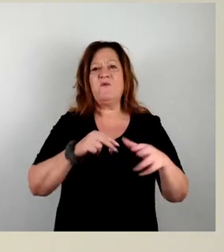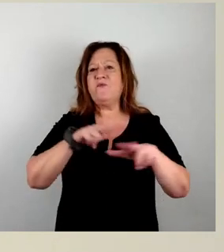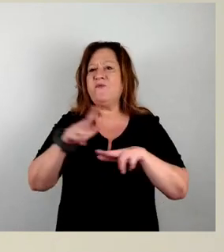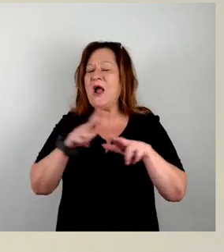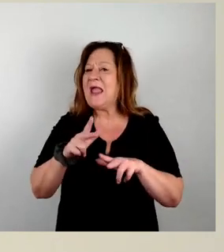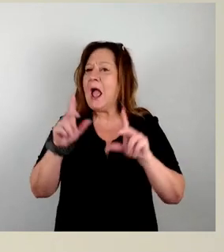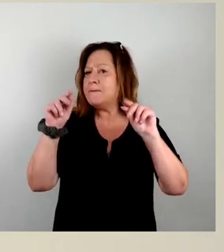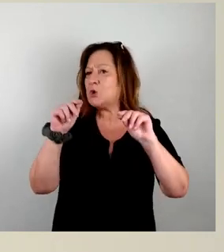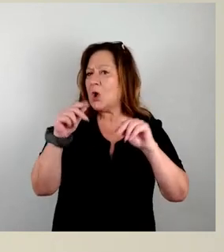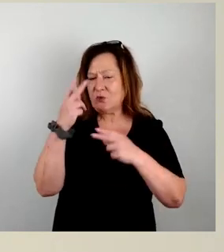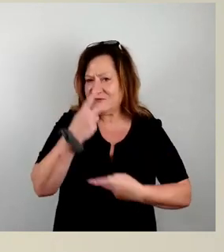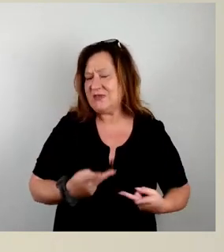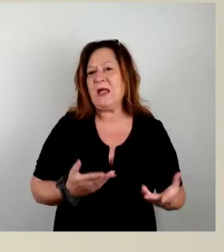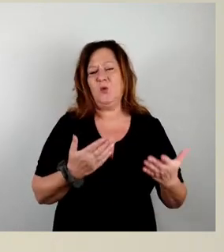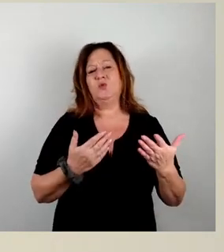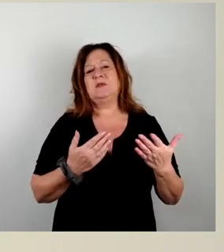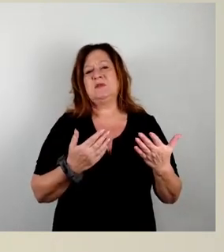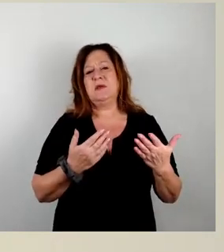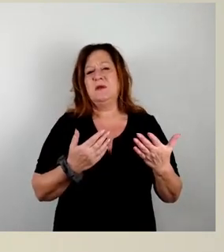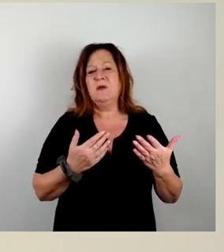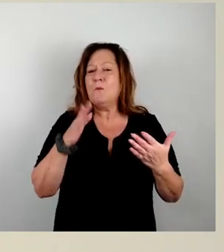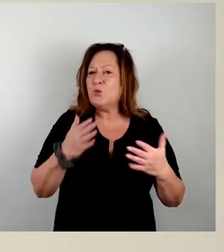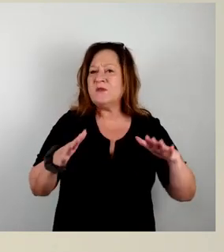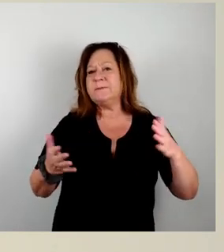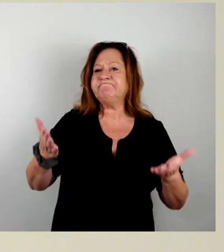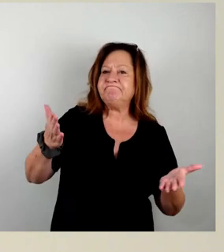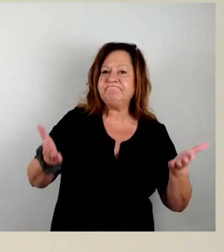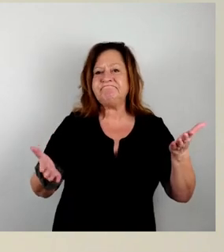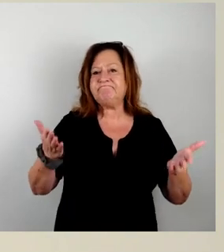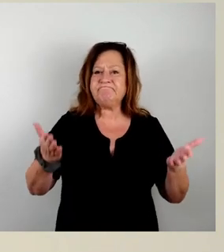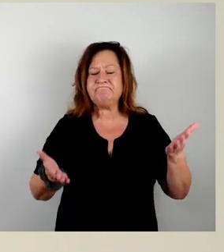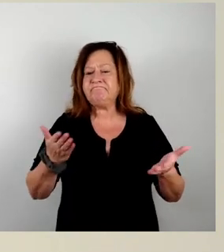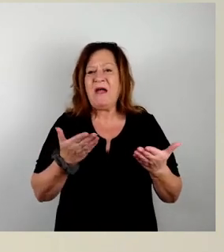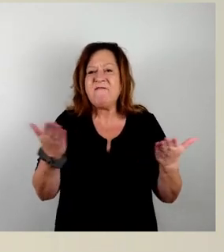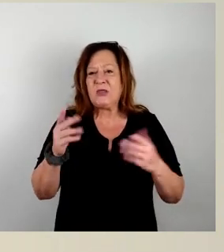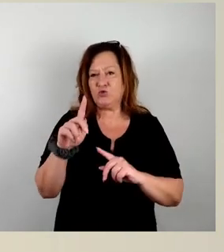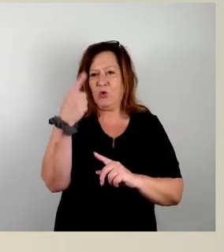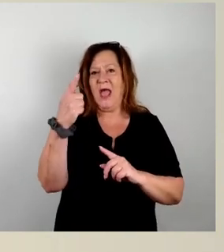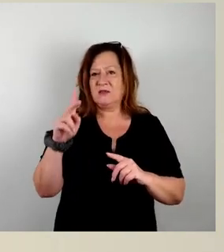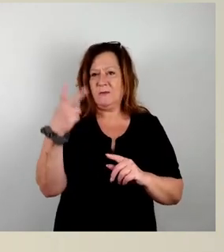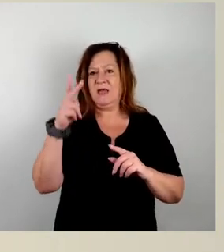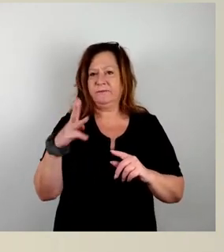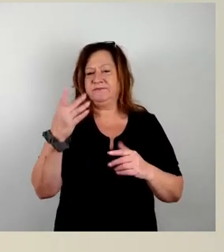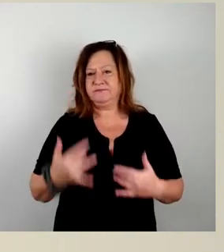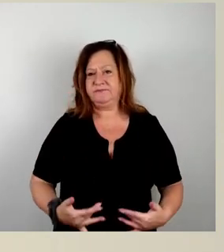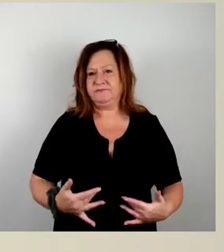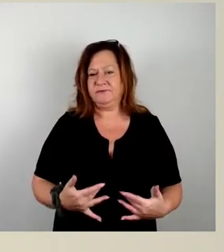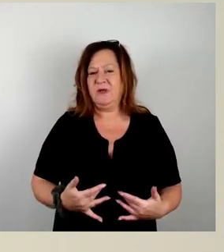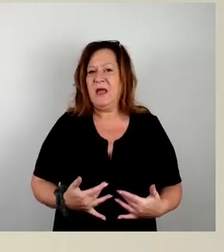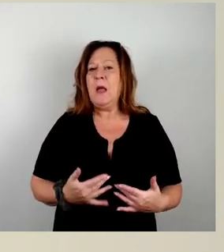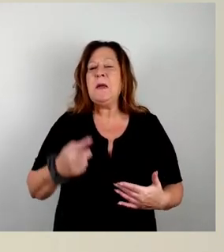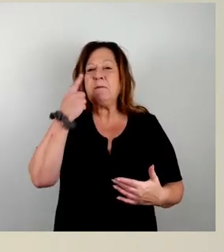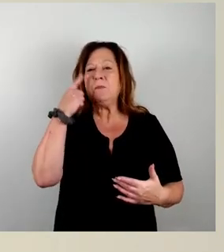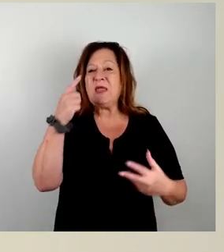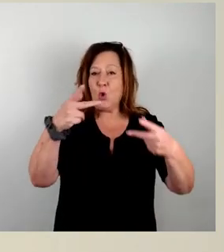und. Sozusagen abzuwägen. Wir fahren ja jetzt teilweise das Konzept schon,